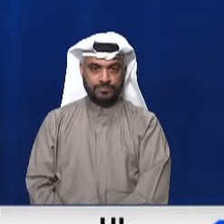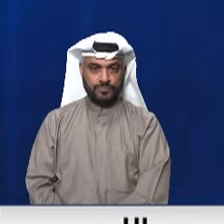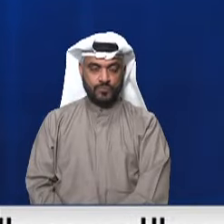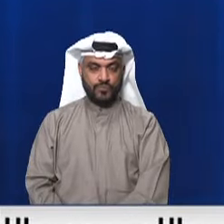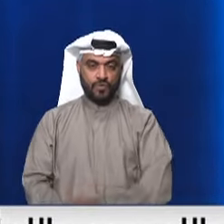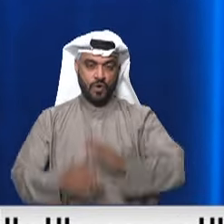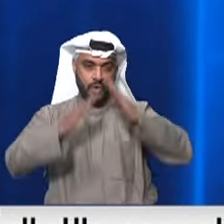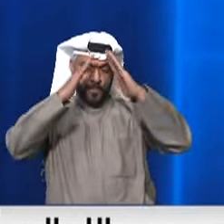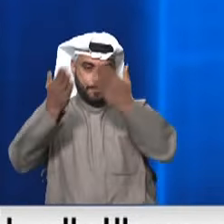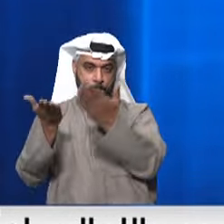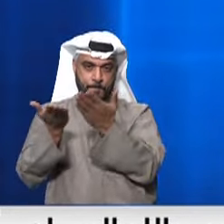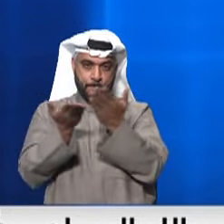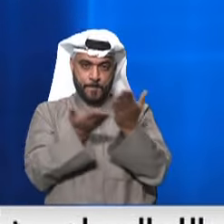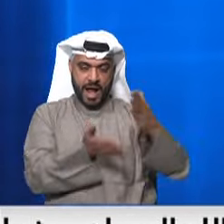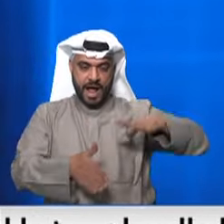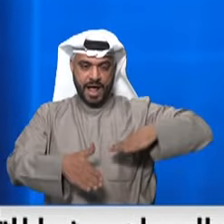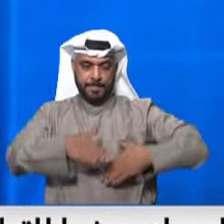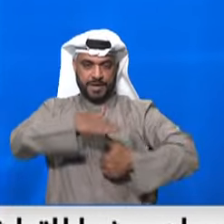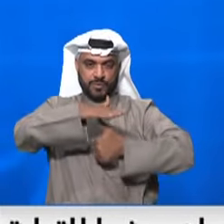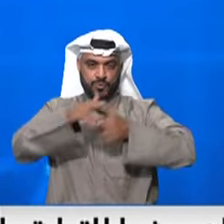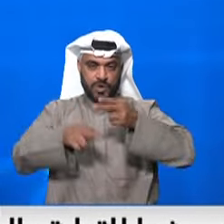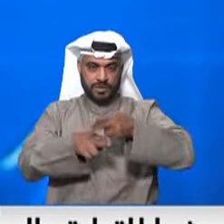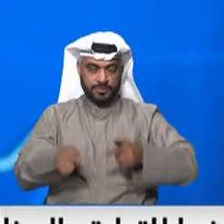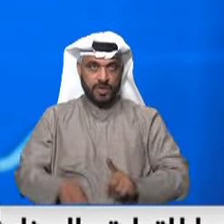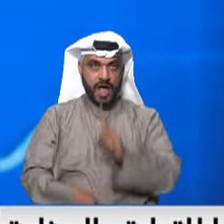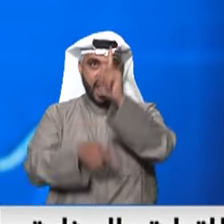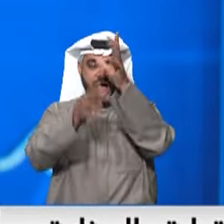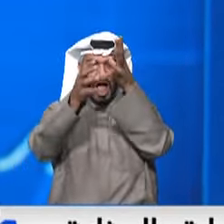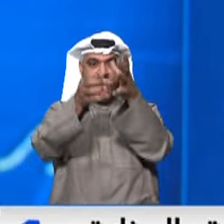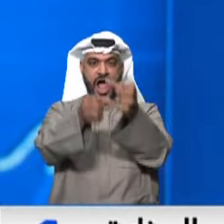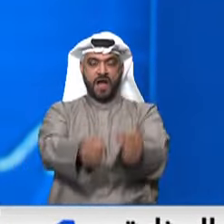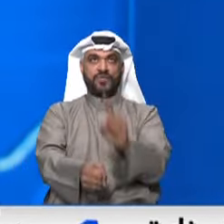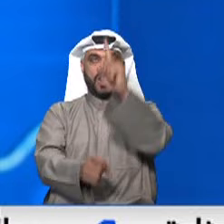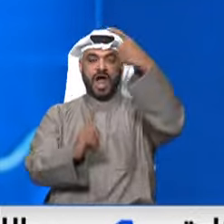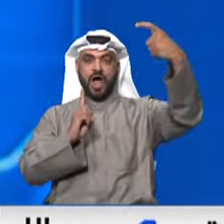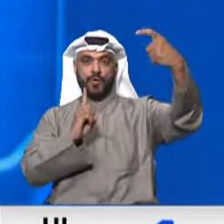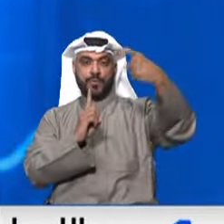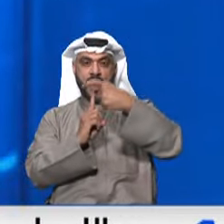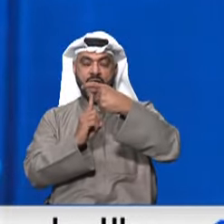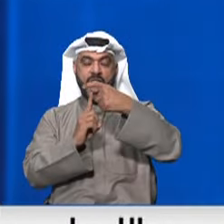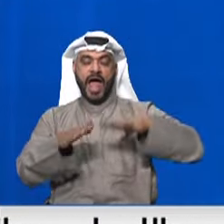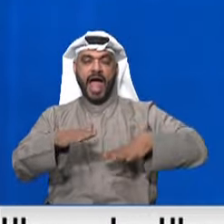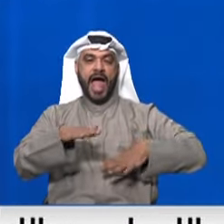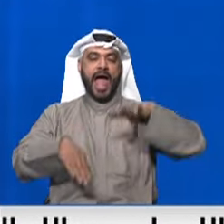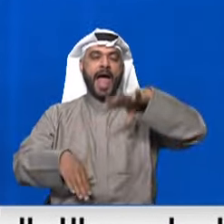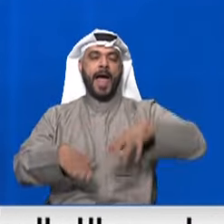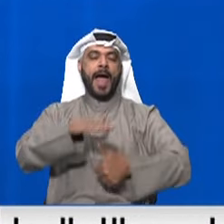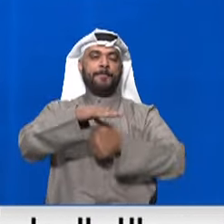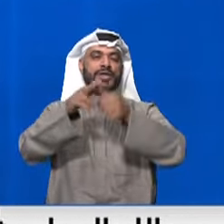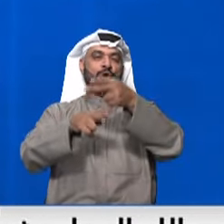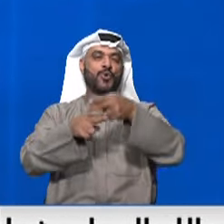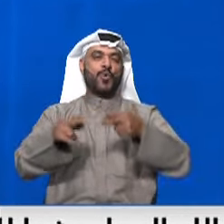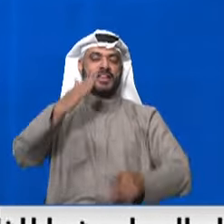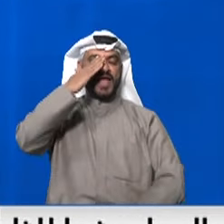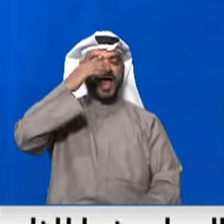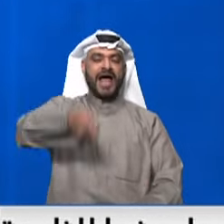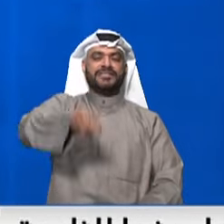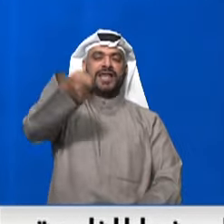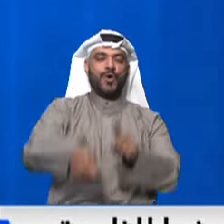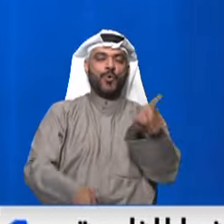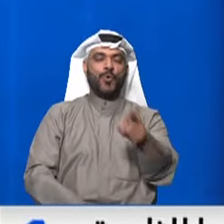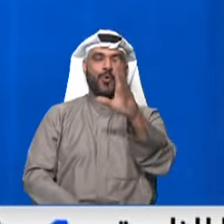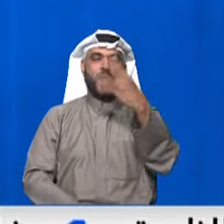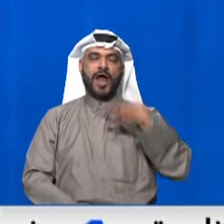حضرة صاحب السمو الشيخ مشعل الأحمد الجابر الصباح حفظكم الله ورعاكم أمير دولة الكويت، السلام عليكم